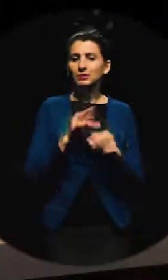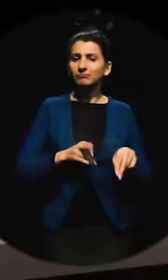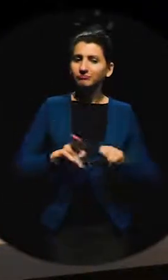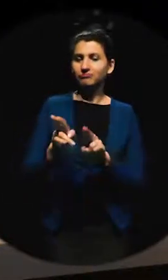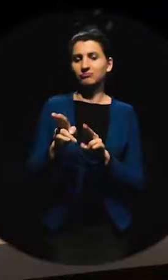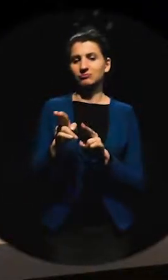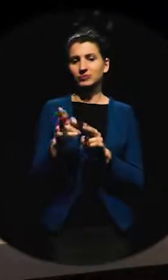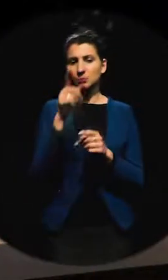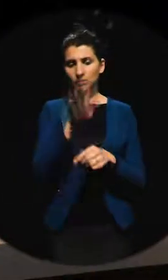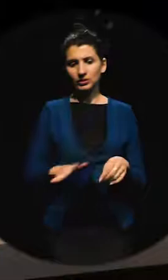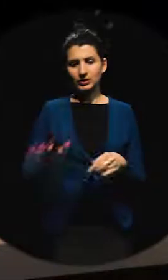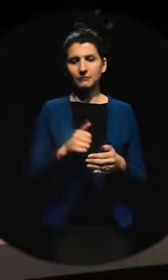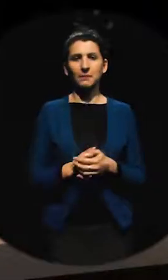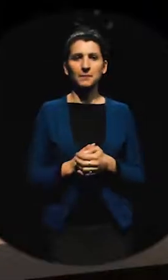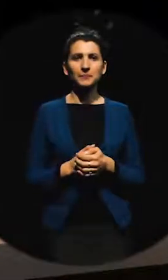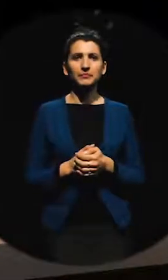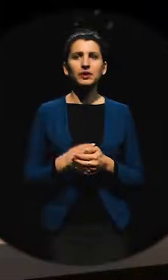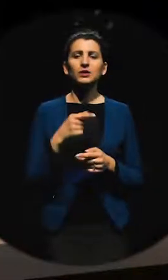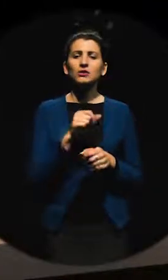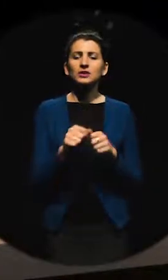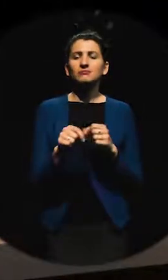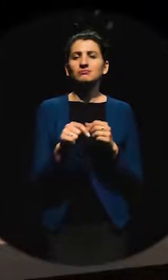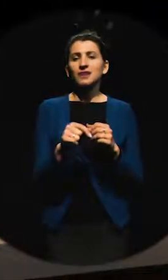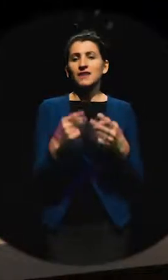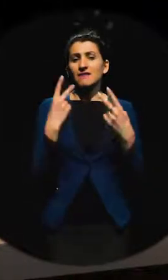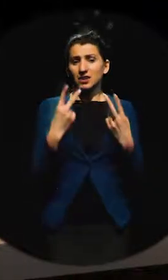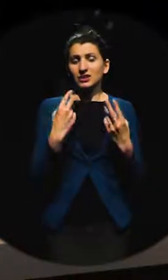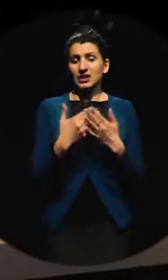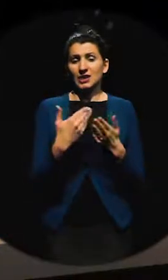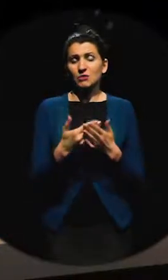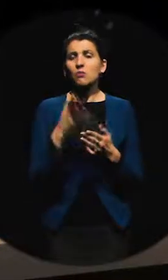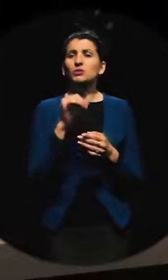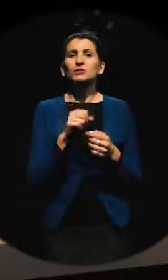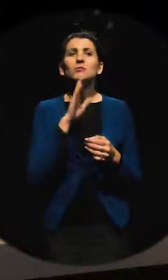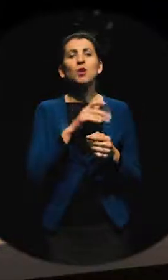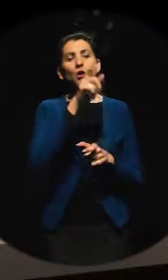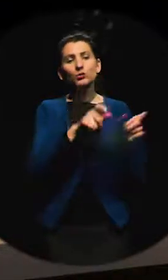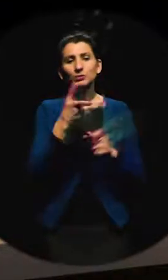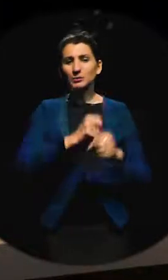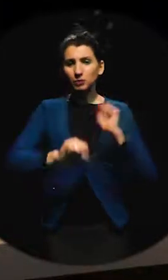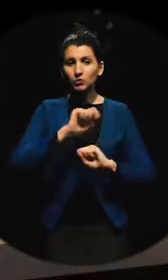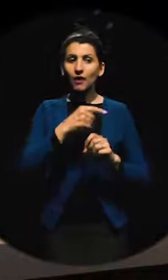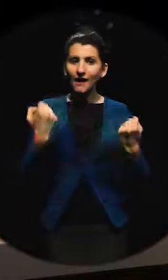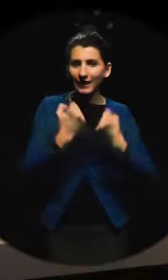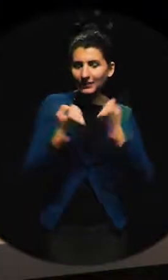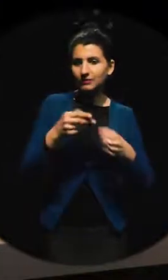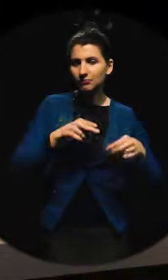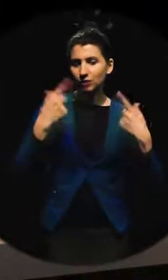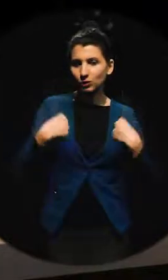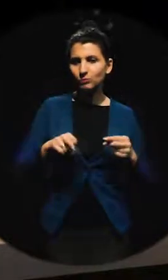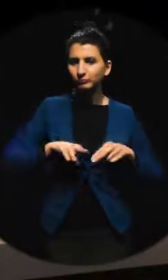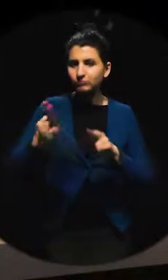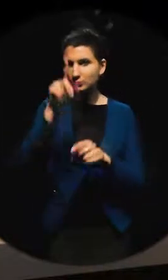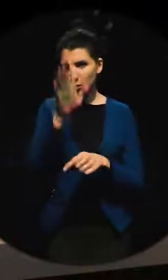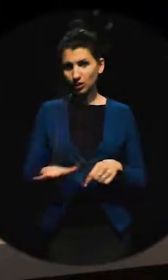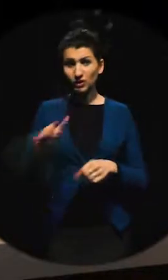jest obecność, która tutaj jest znacząca, ponieważ to jest obecność tych osób jako aktywnych członków społeczeństwa domagających